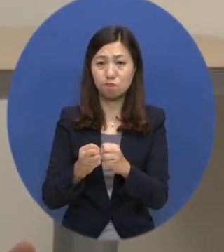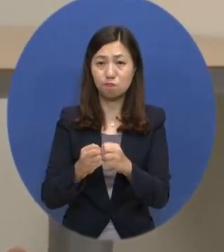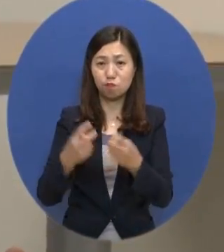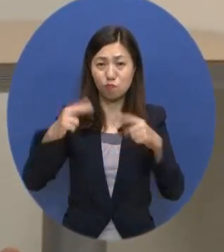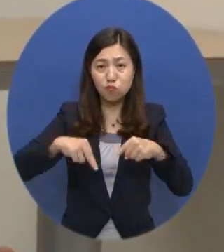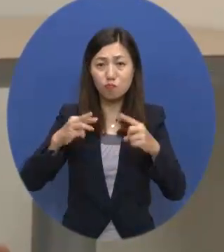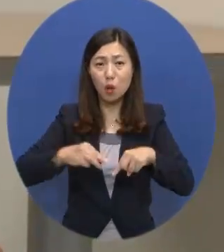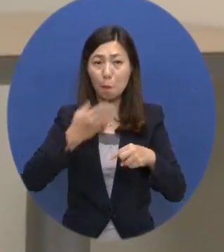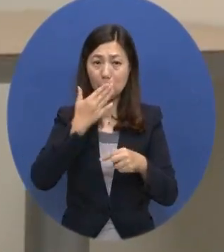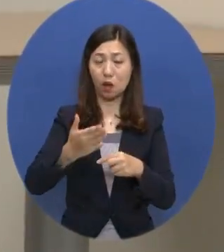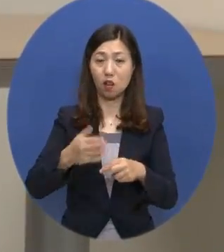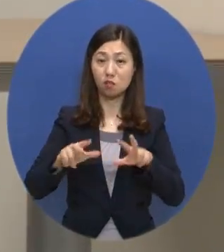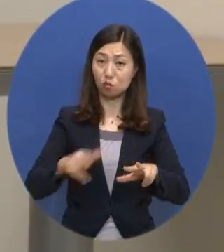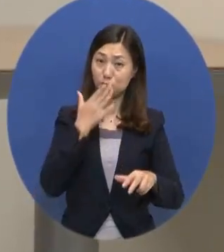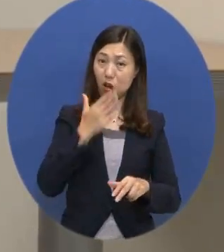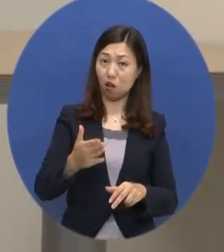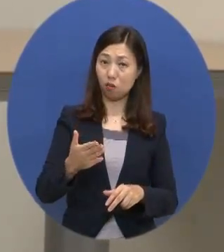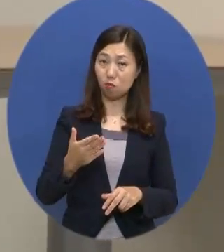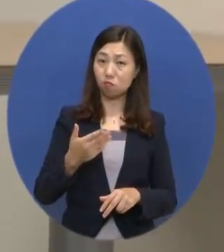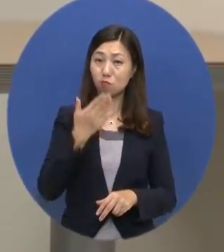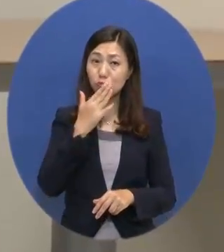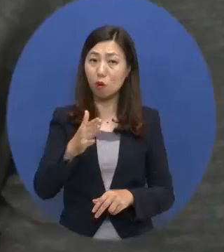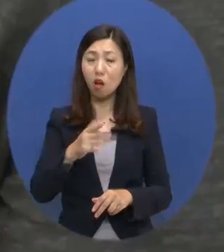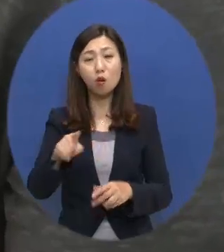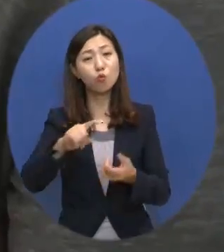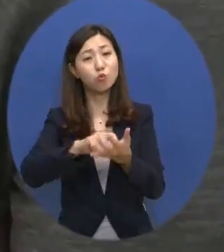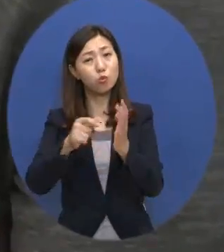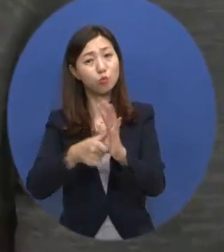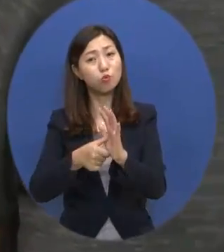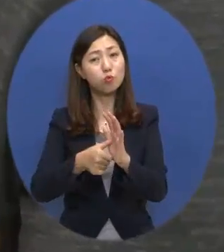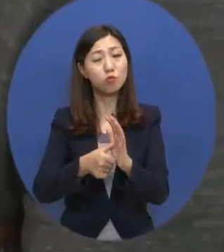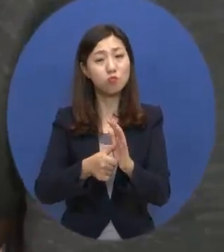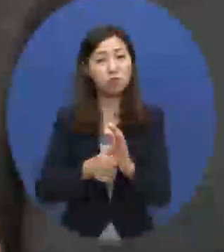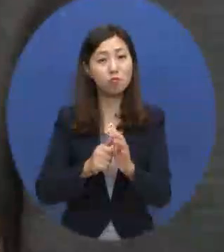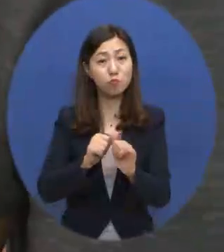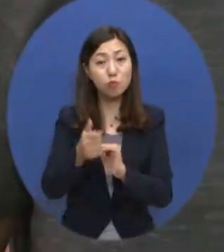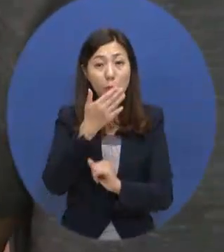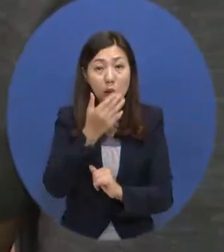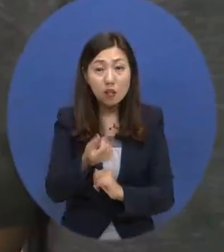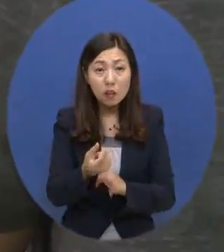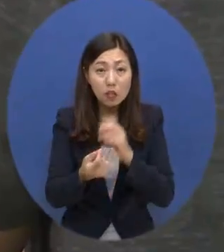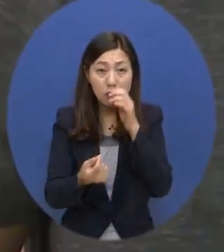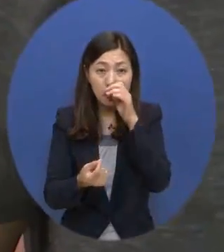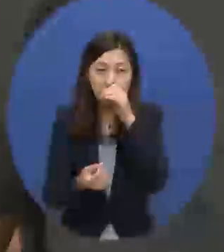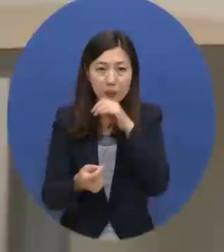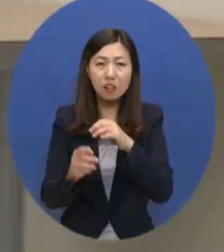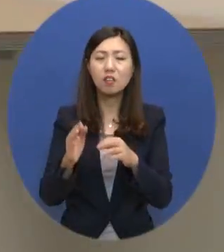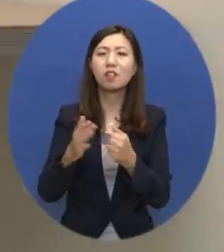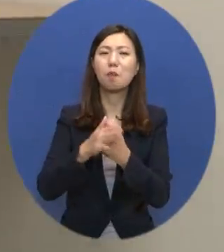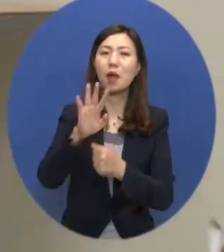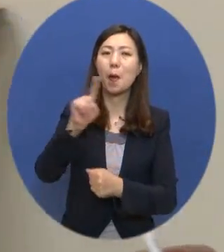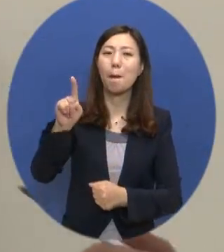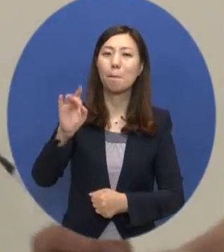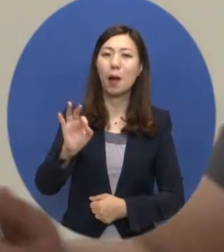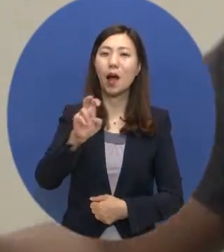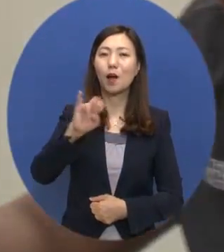지금은 되잖아요 우리 팀이 그 정도는 극복을 했다고 우리, 생각을 하는데 우리 민자 누님 참 고맙더라고